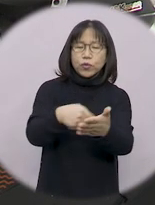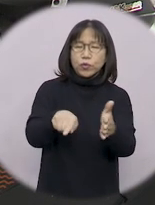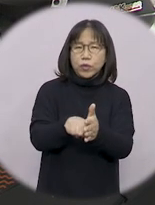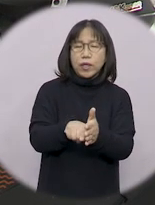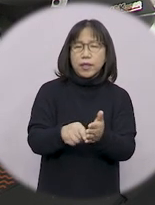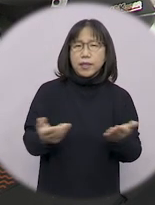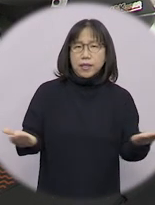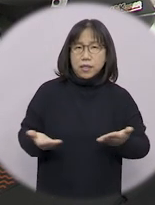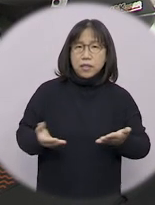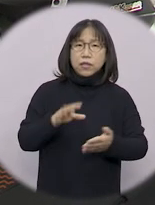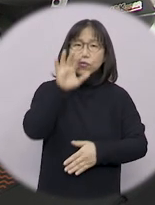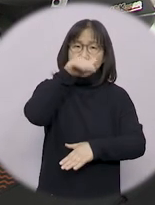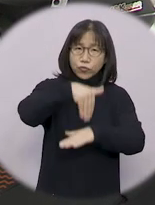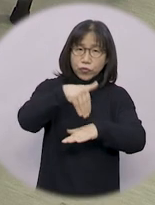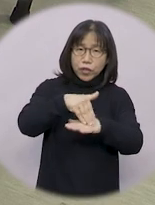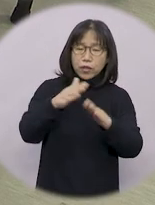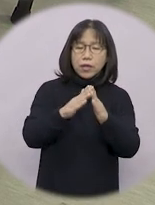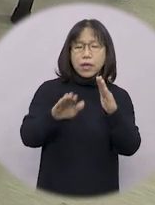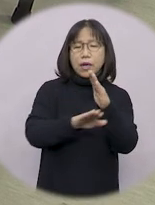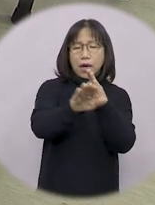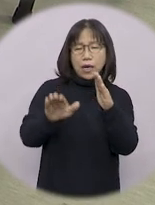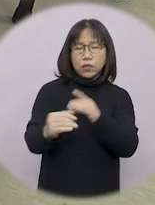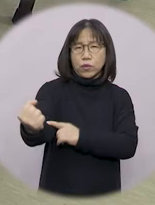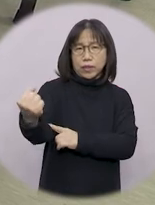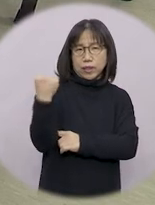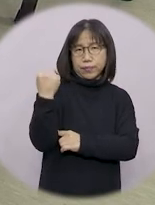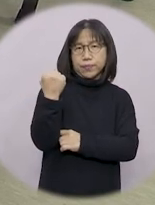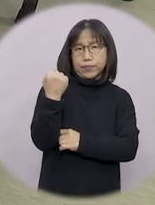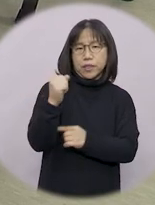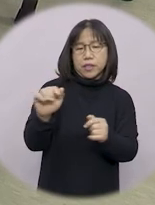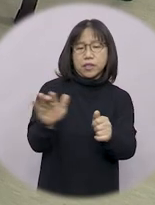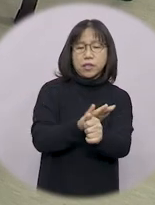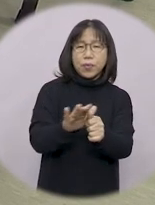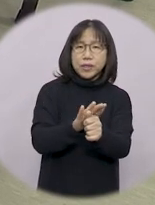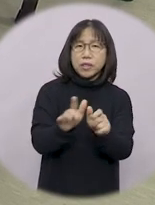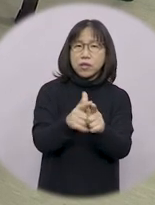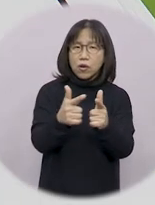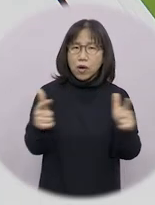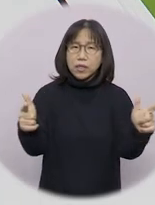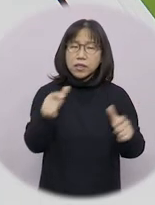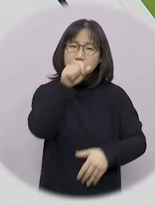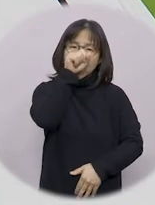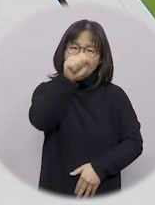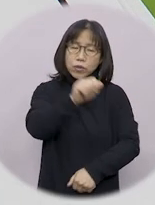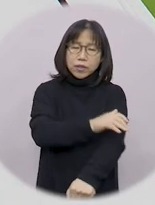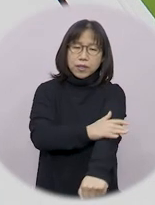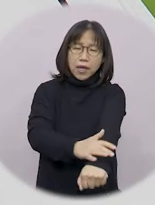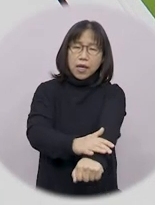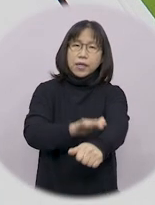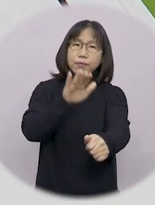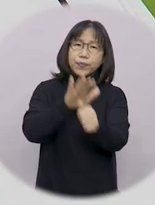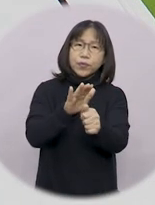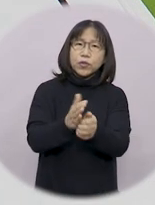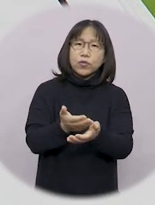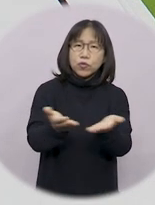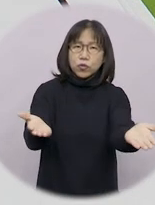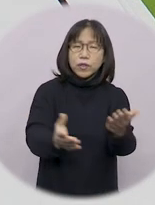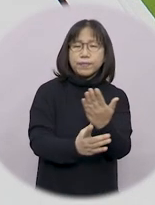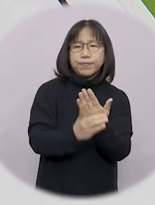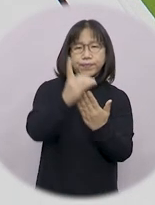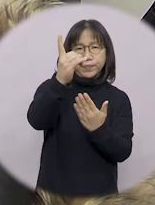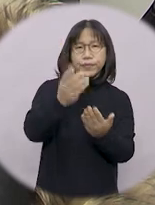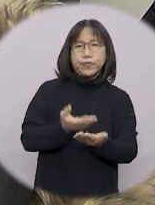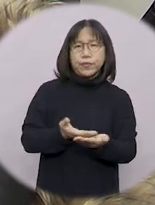직업 훈련과 가족 역량강화 지원 서비스 등 다양한 교육의 기회와 양질의 맞춤형 서비스를 원스톱으로